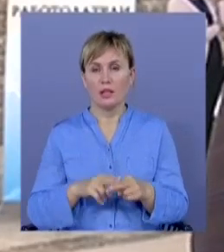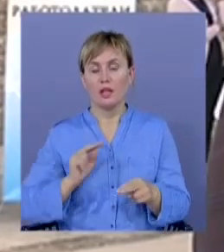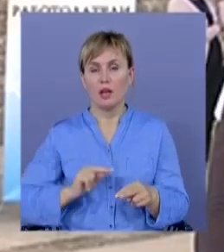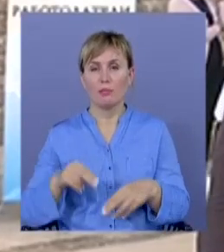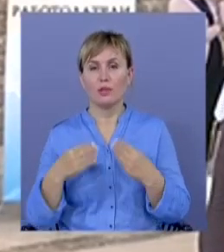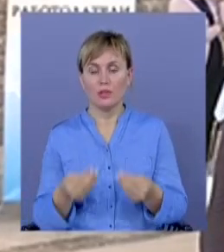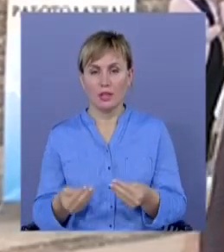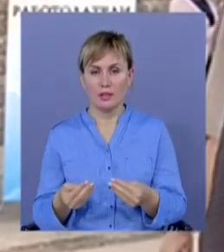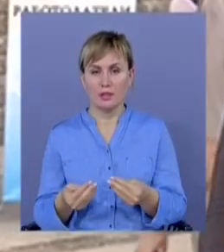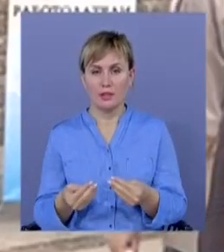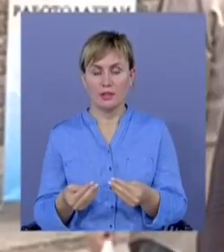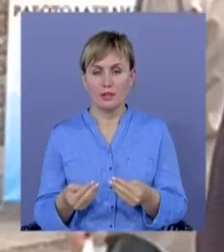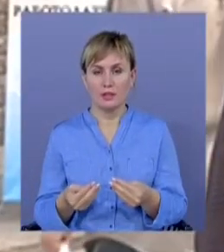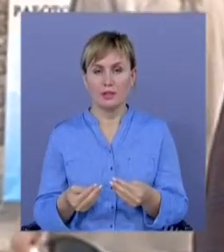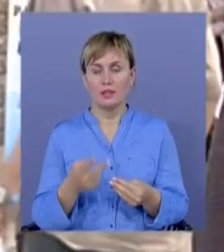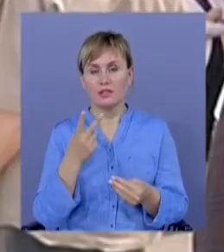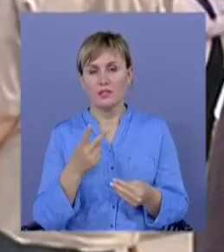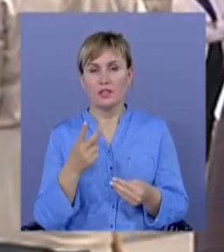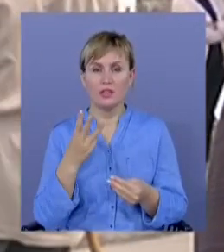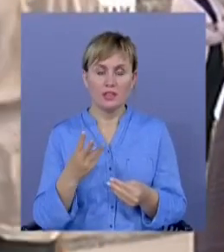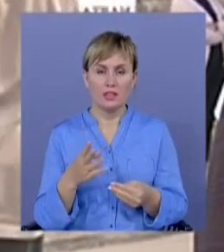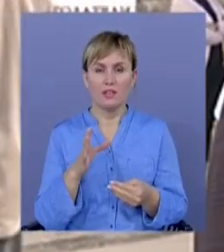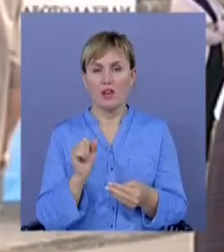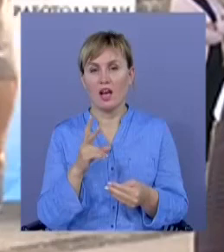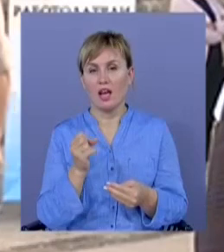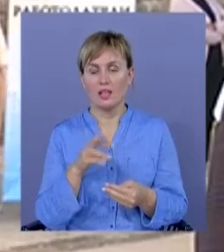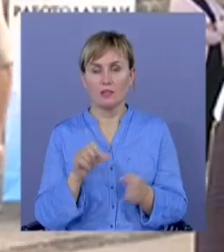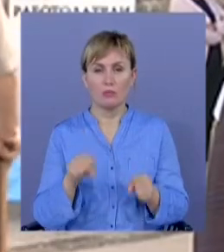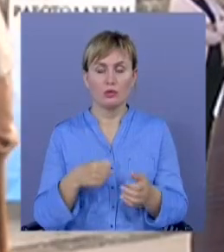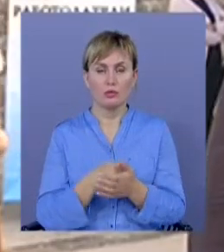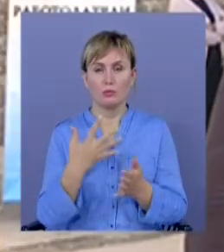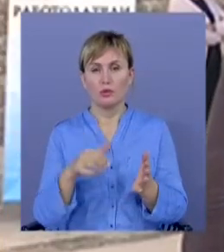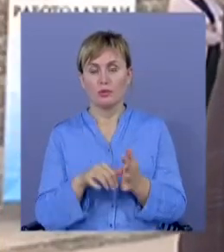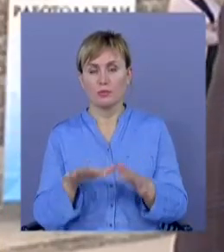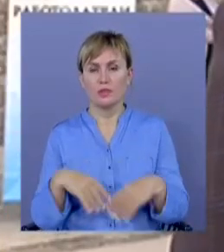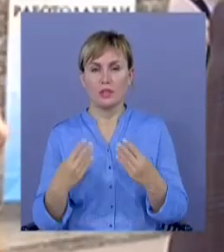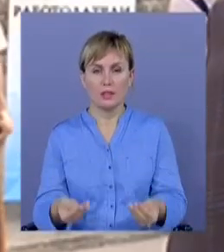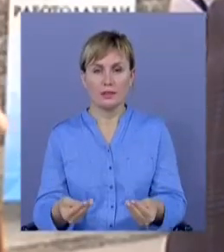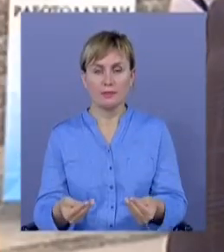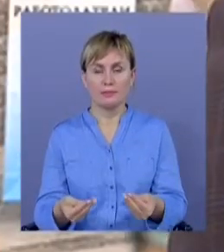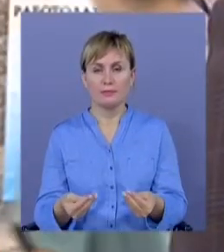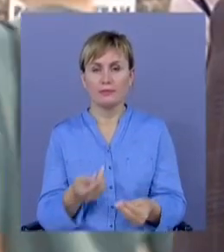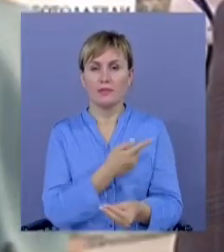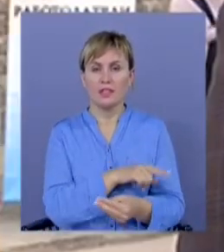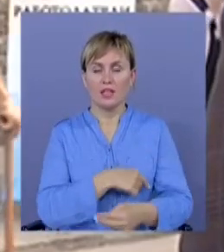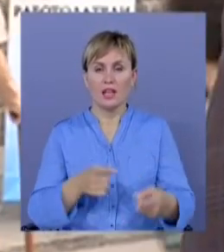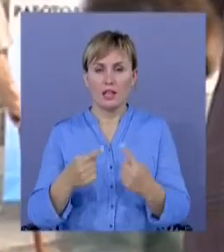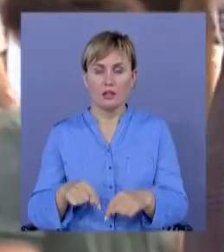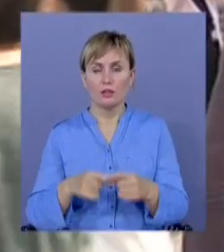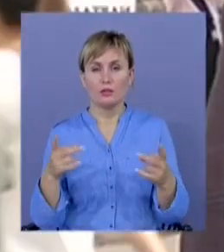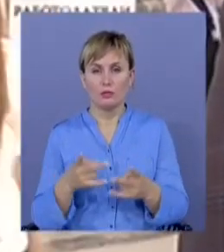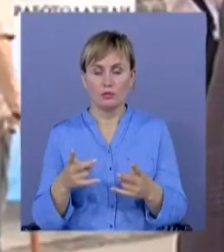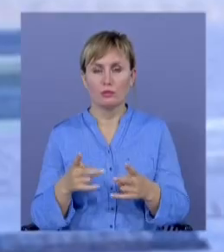работодатели 2-3 вакансии, может до 5-6 вакансий. Например, медицинская организация, нужны